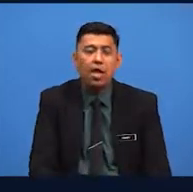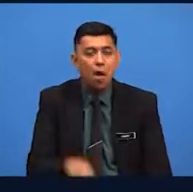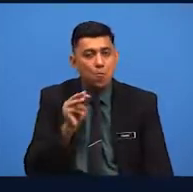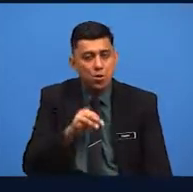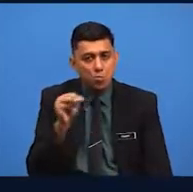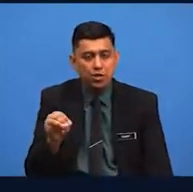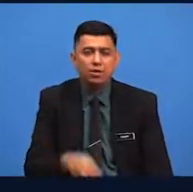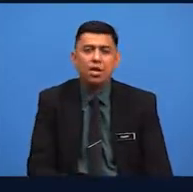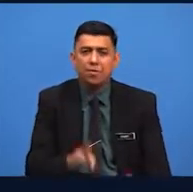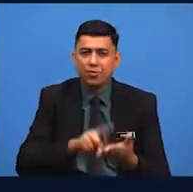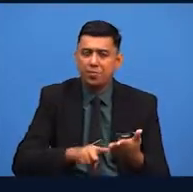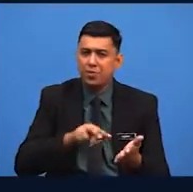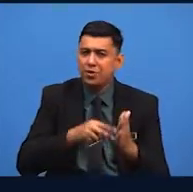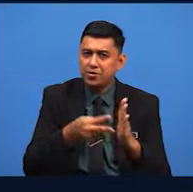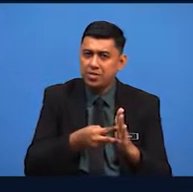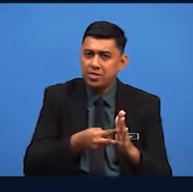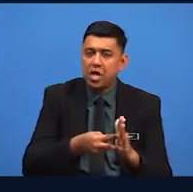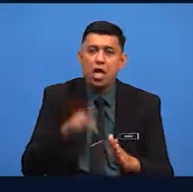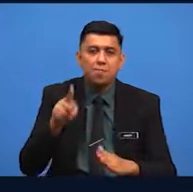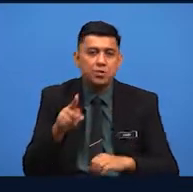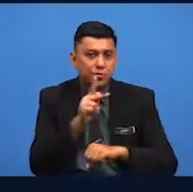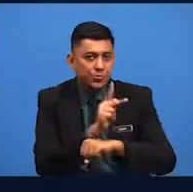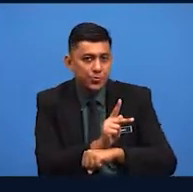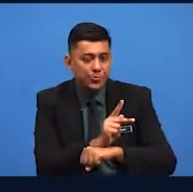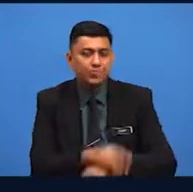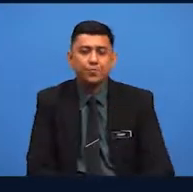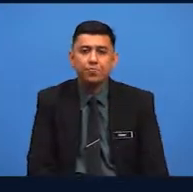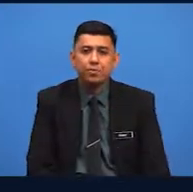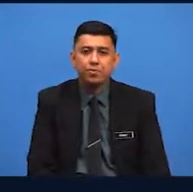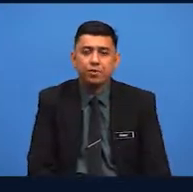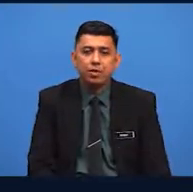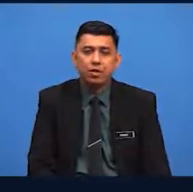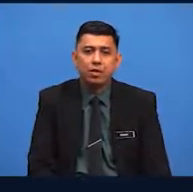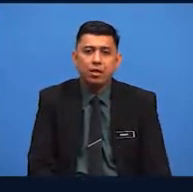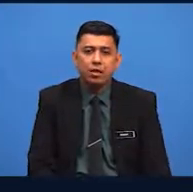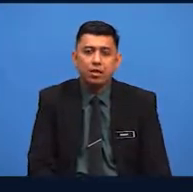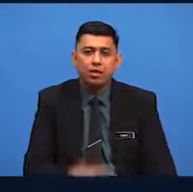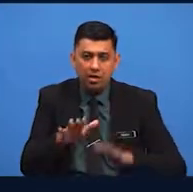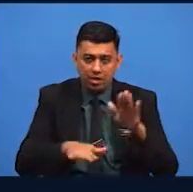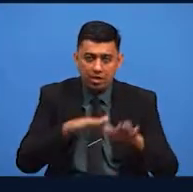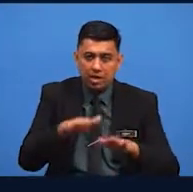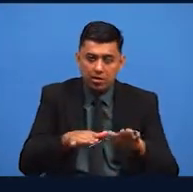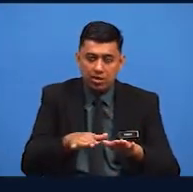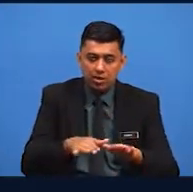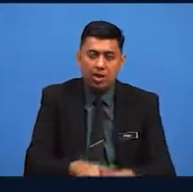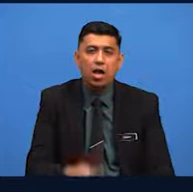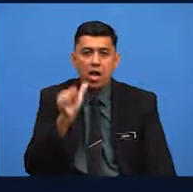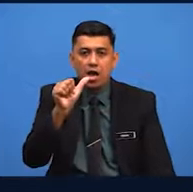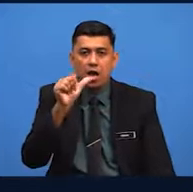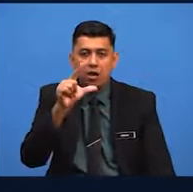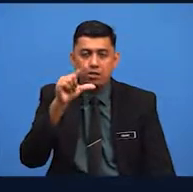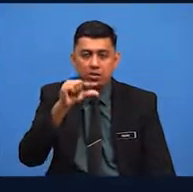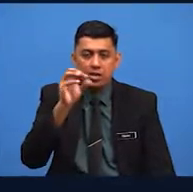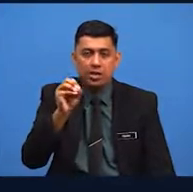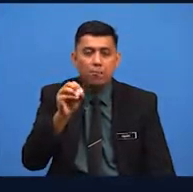Murid-murid, apakah maksud sudoku? Sudoku adalah langkah-langkah algoritma